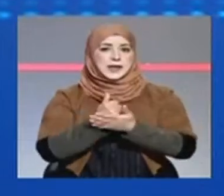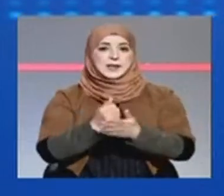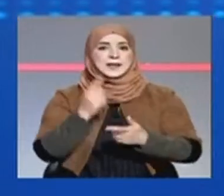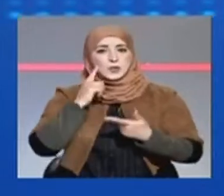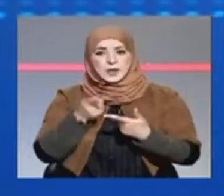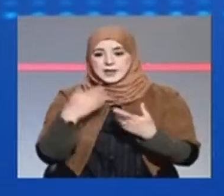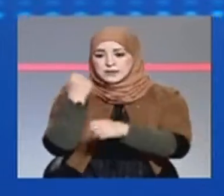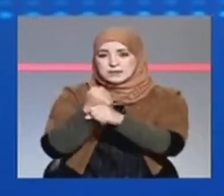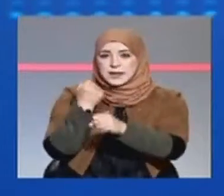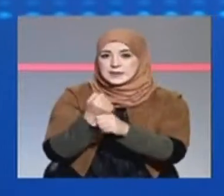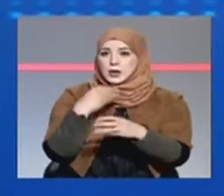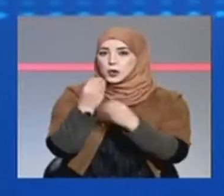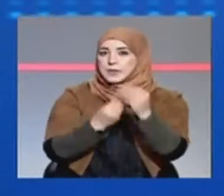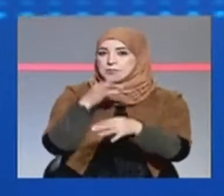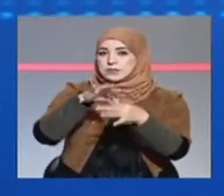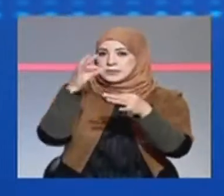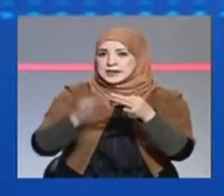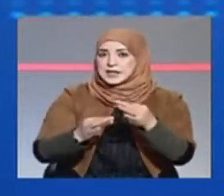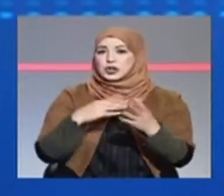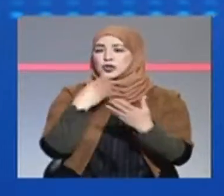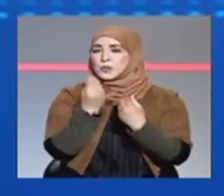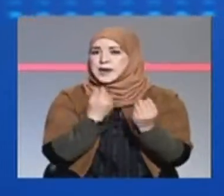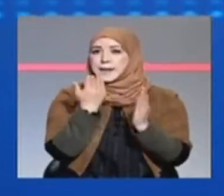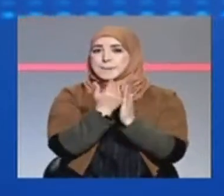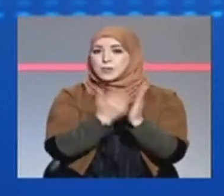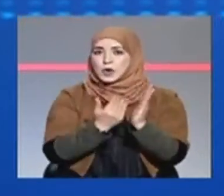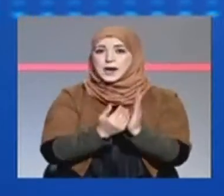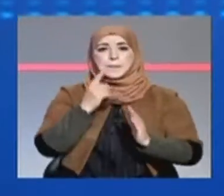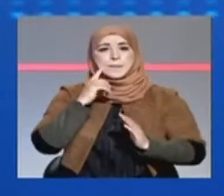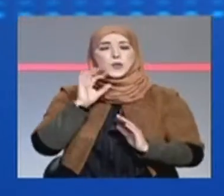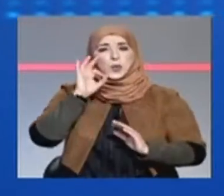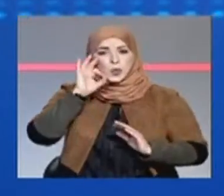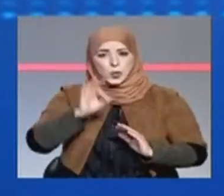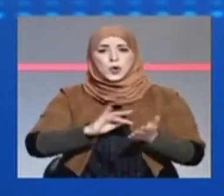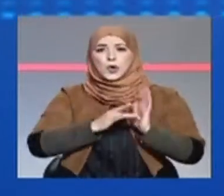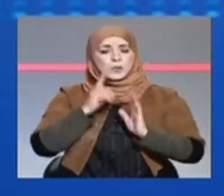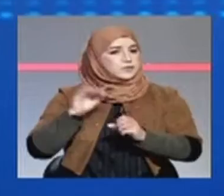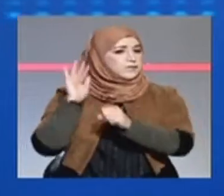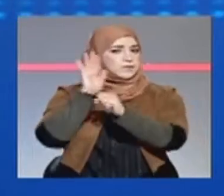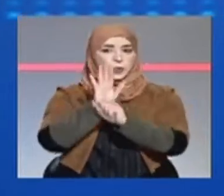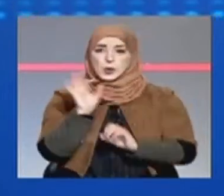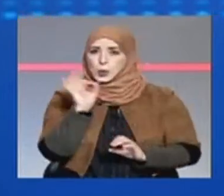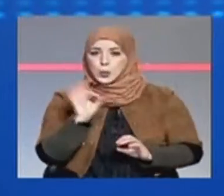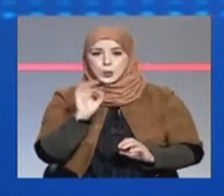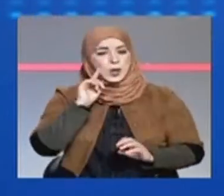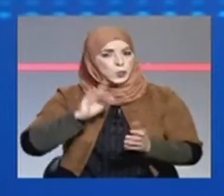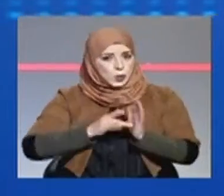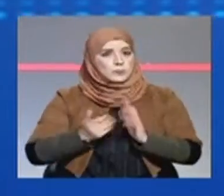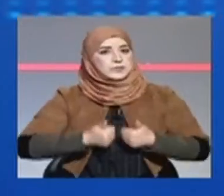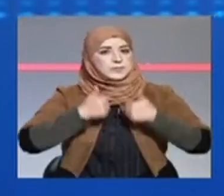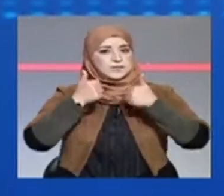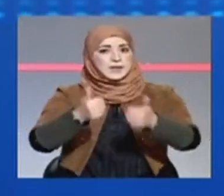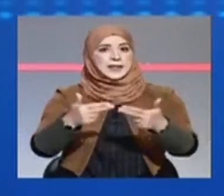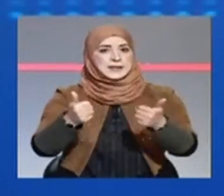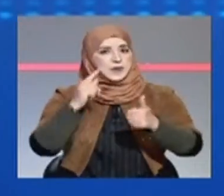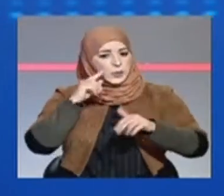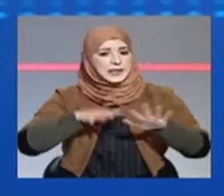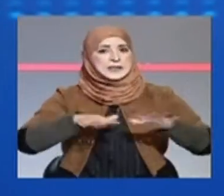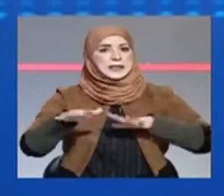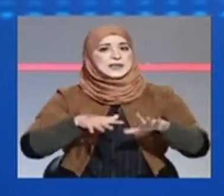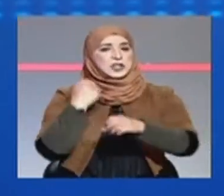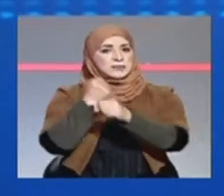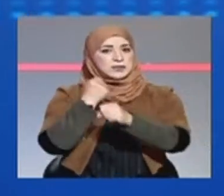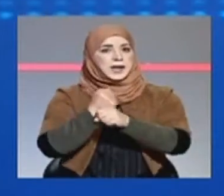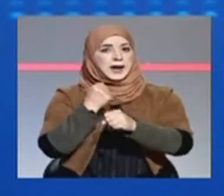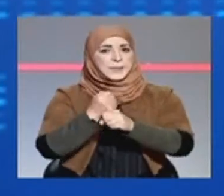اشغالها ونتائج اعمالها وتصوراتها لا تخضع لاي ضغوطات مهما كان نوعها وان استراتيجيه عملها